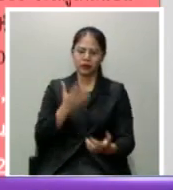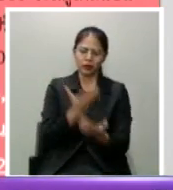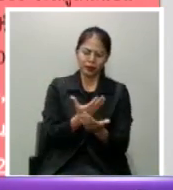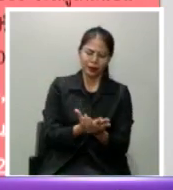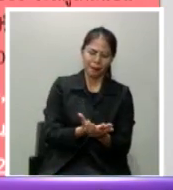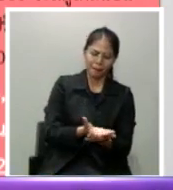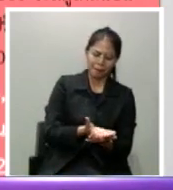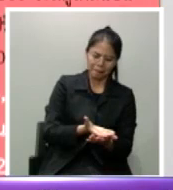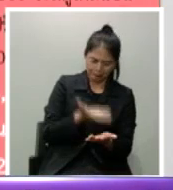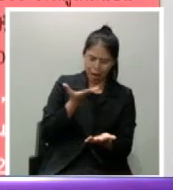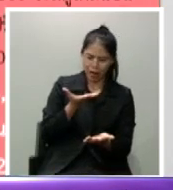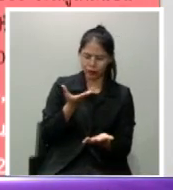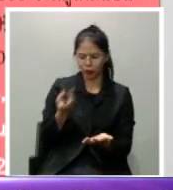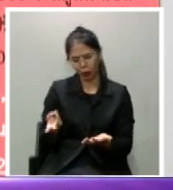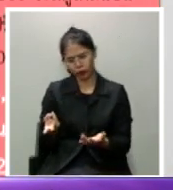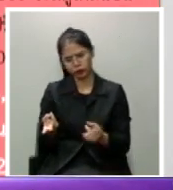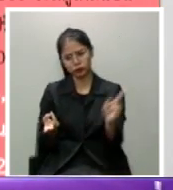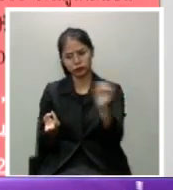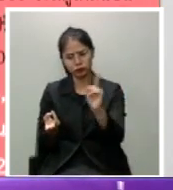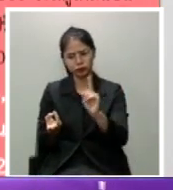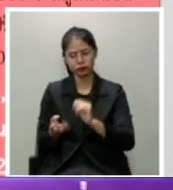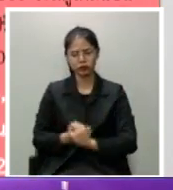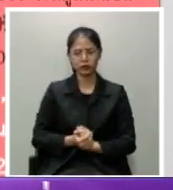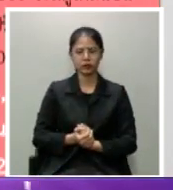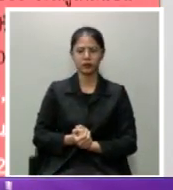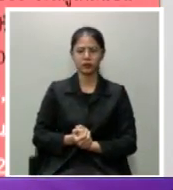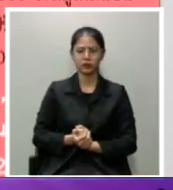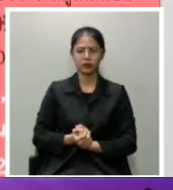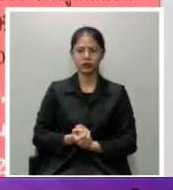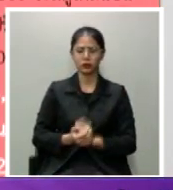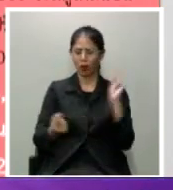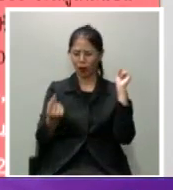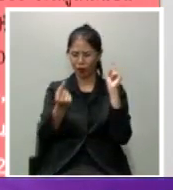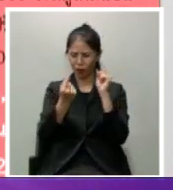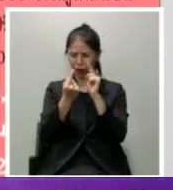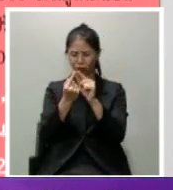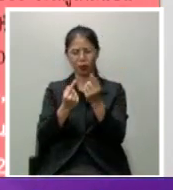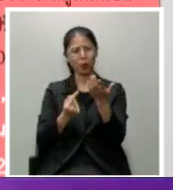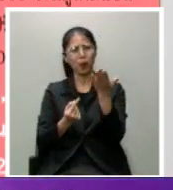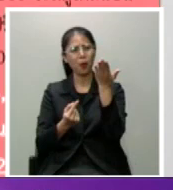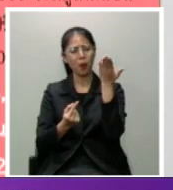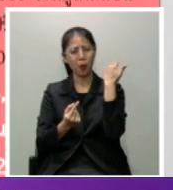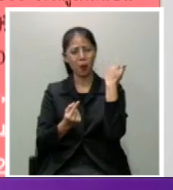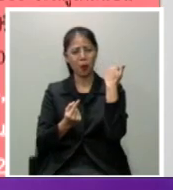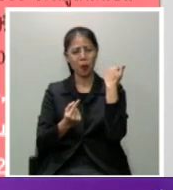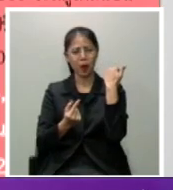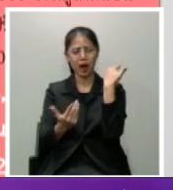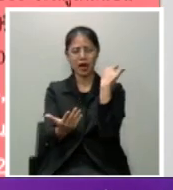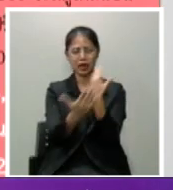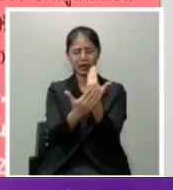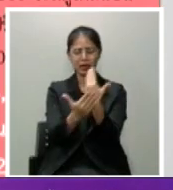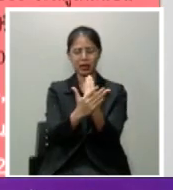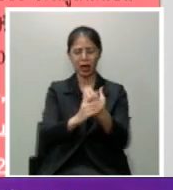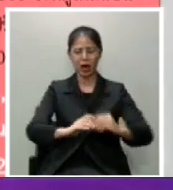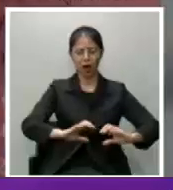ครับ 24,000 ล้านเนี่ยท่านประธานครับงบประมาณที่เพิ่งลงรัฐกิจจาประกาศใช้เมื่อวานเนี่ยงบประมาณก